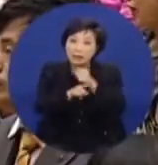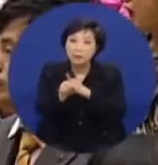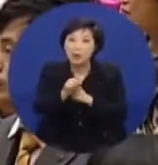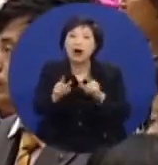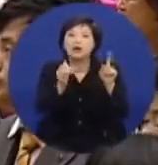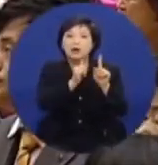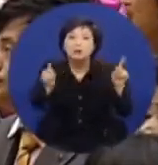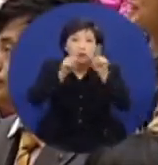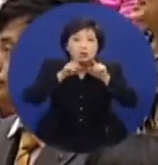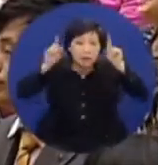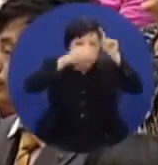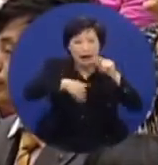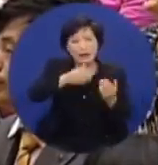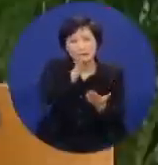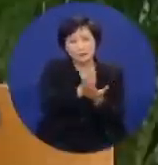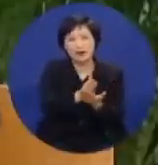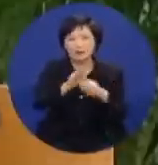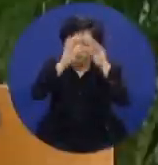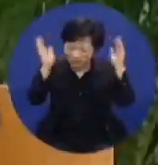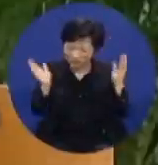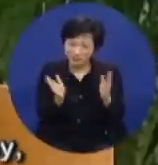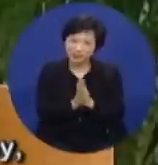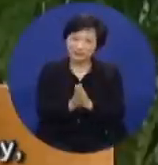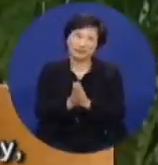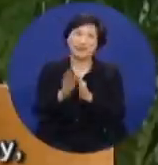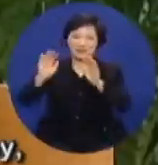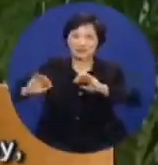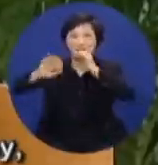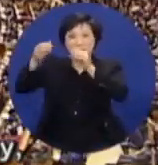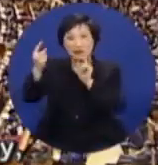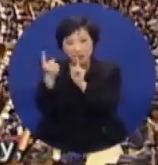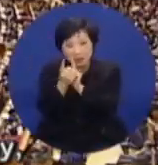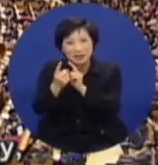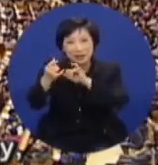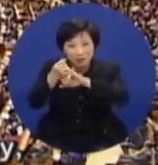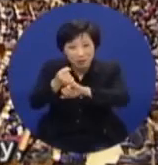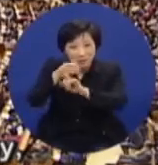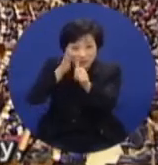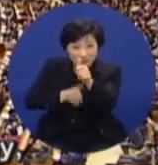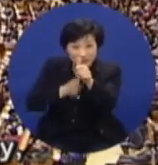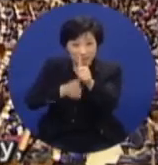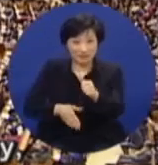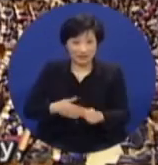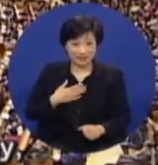얘기요 우린 참 친구 충북에서 만나야 돼